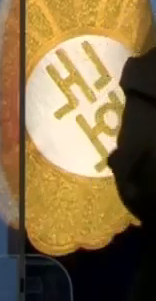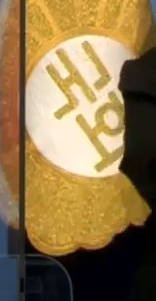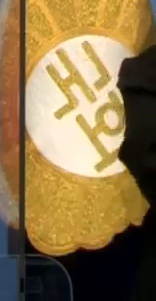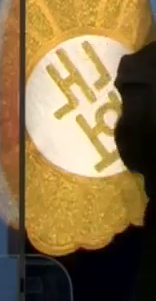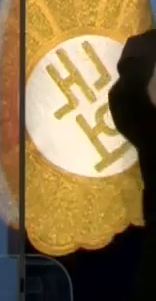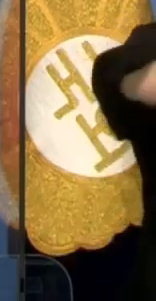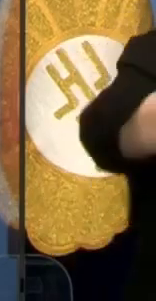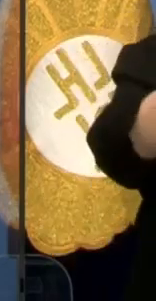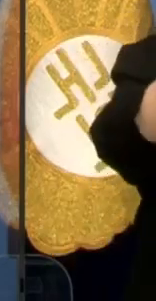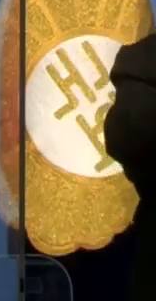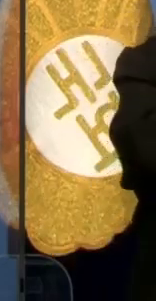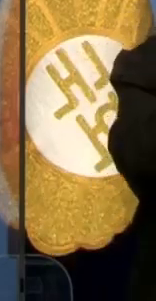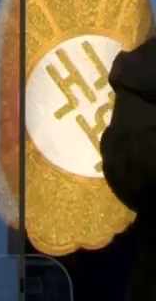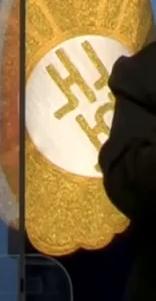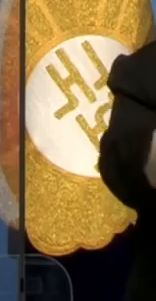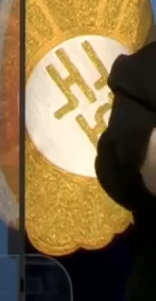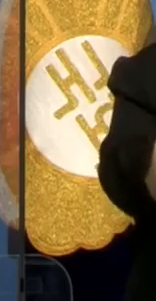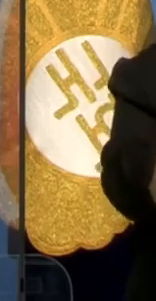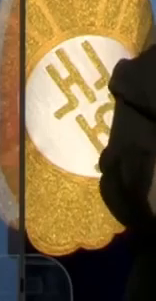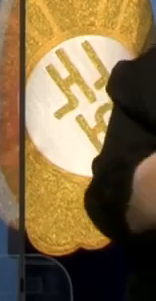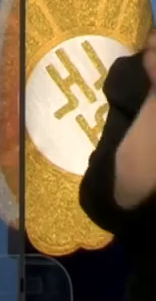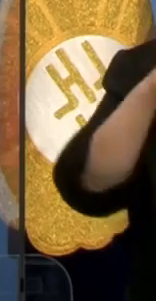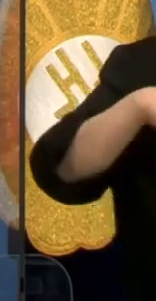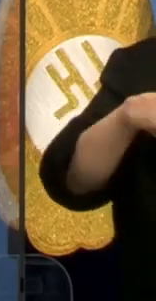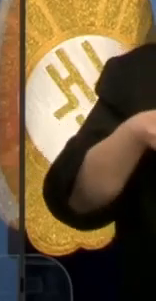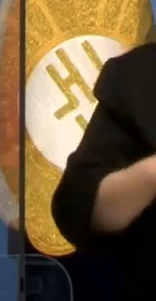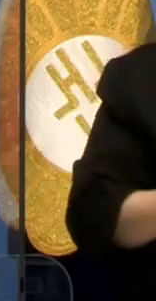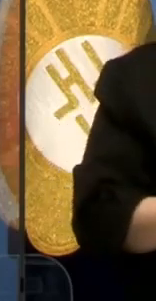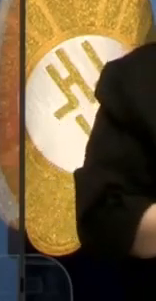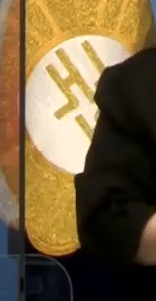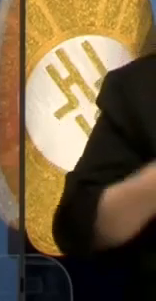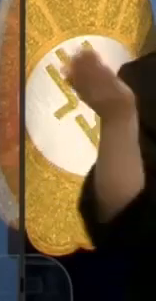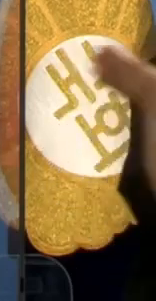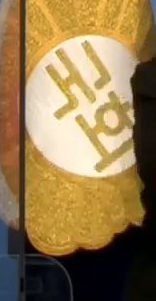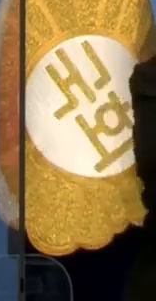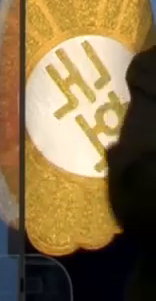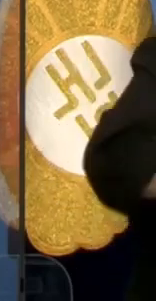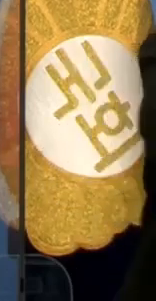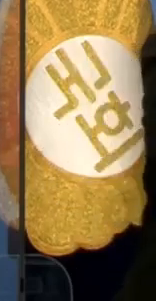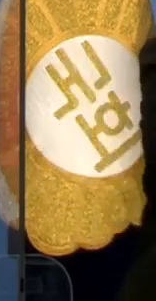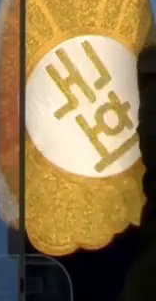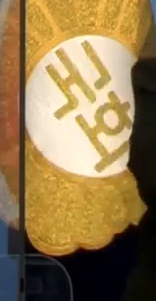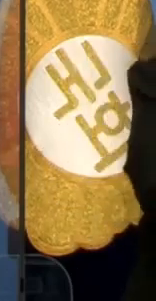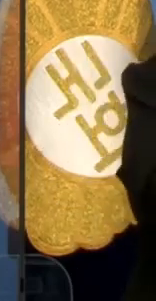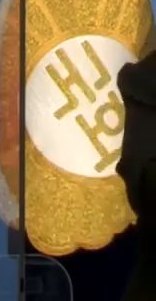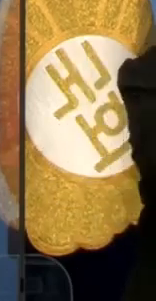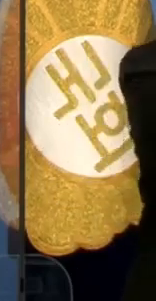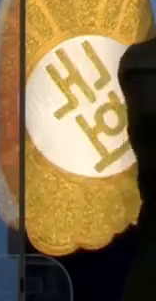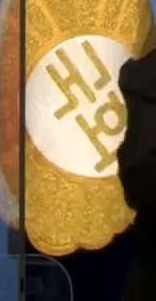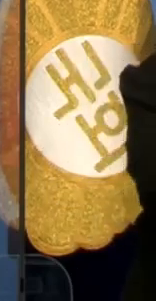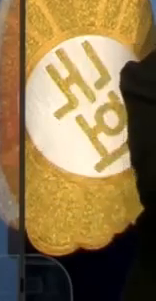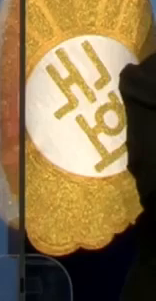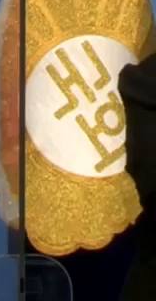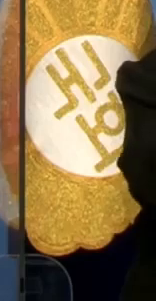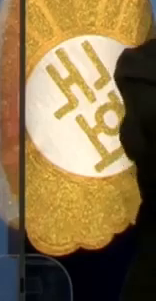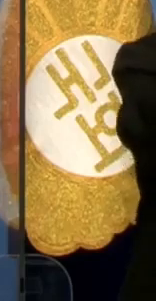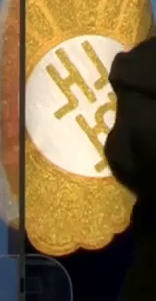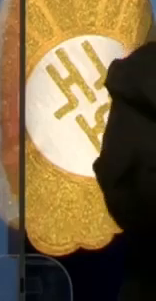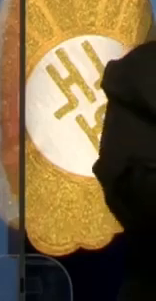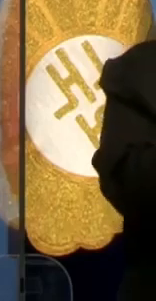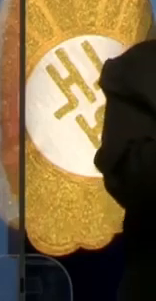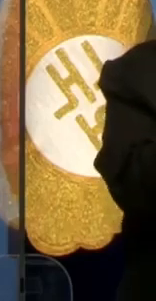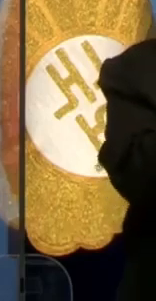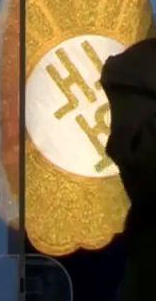제목이 여권 감사원 정도 찍어내기 나섰나 였을 정도입니다. 막판에는 서울중앙지검이